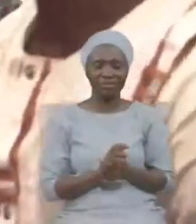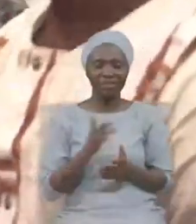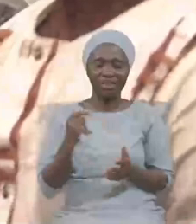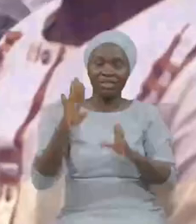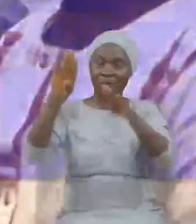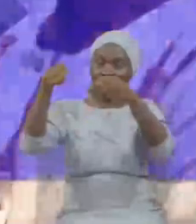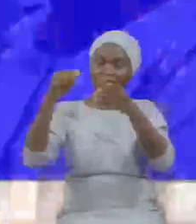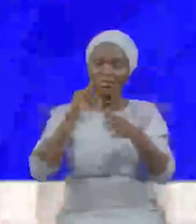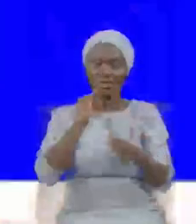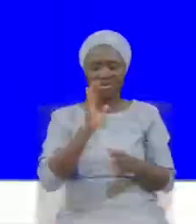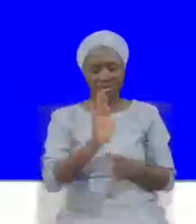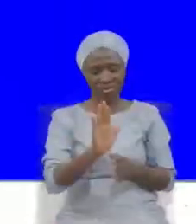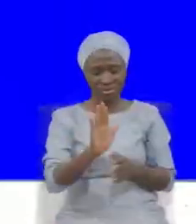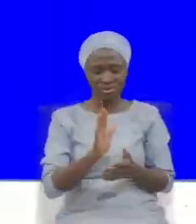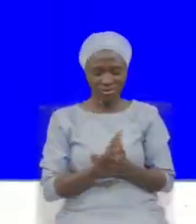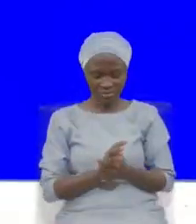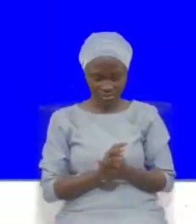La provision est pour vous.